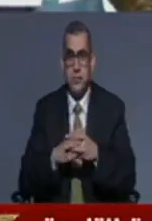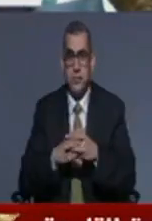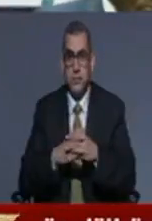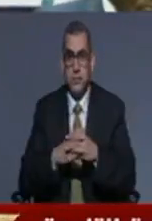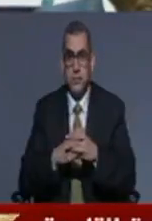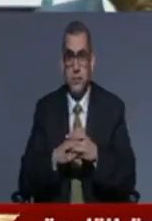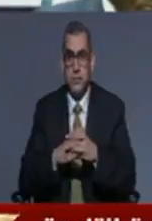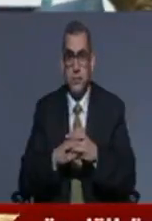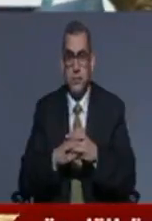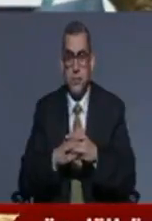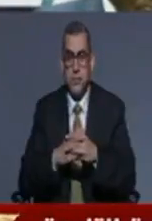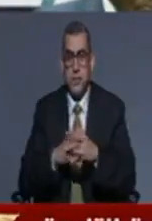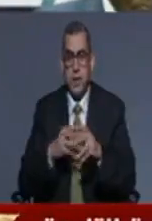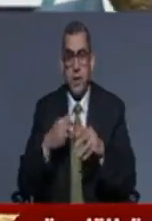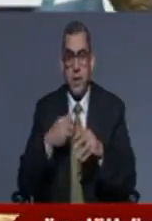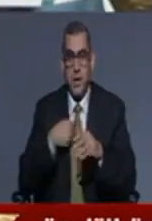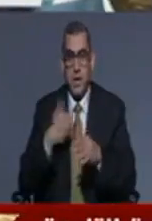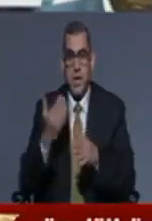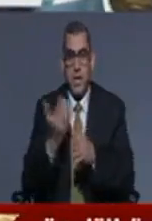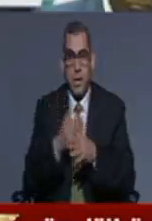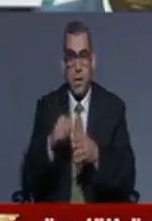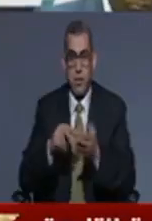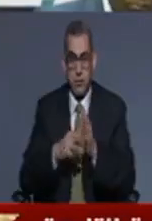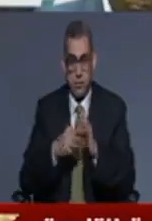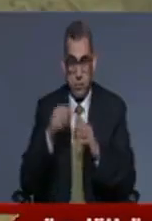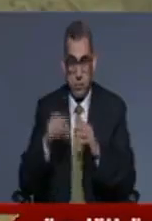فإن موقفنا هو